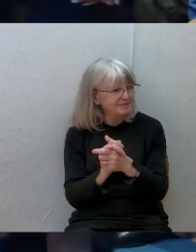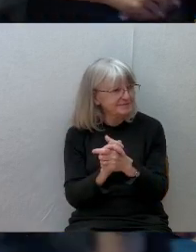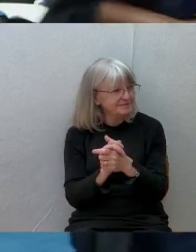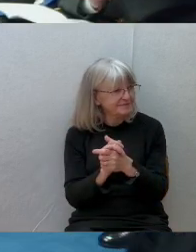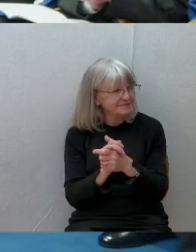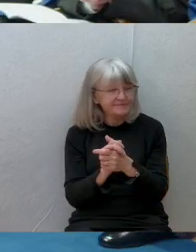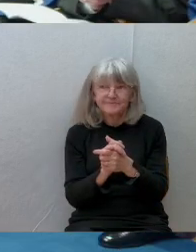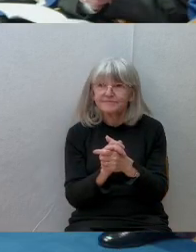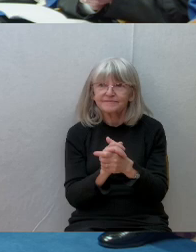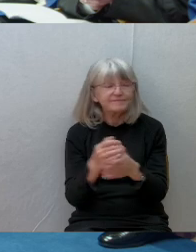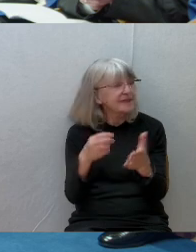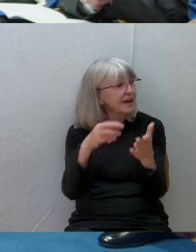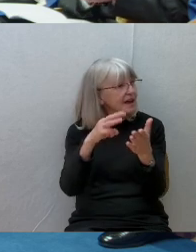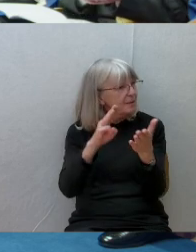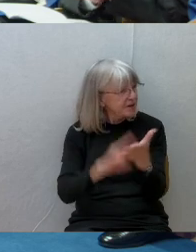Maheshika Arachilagi.